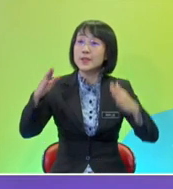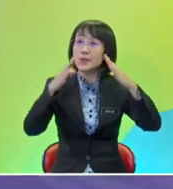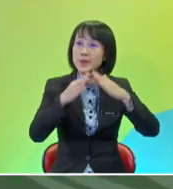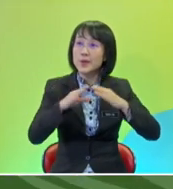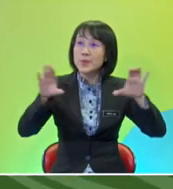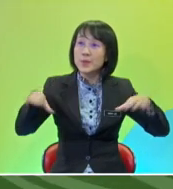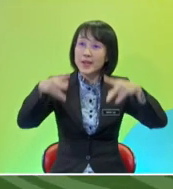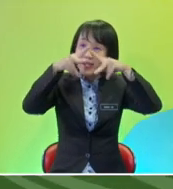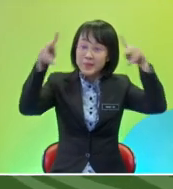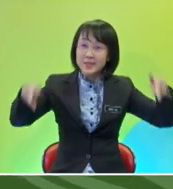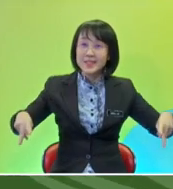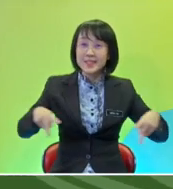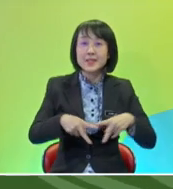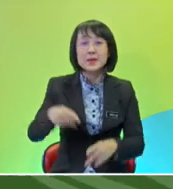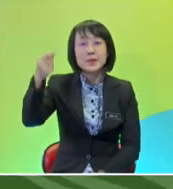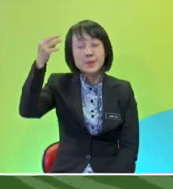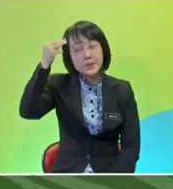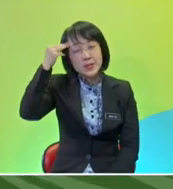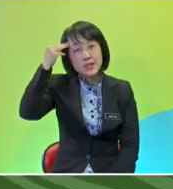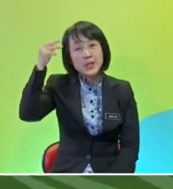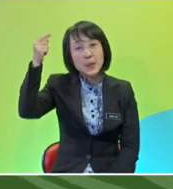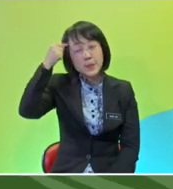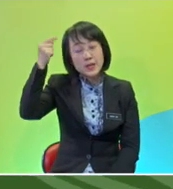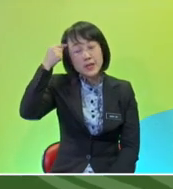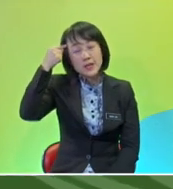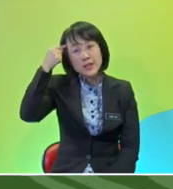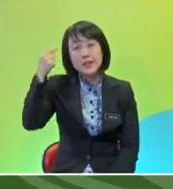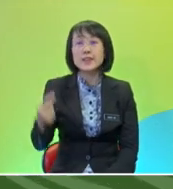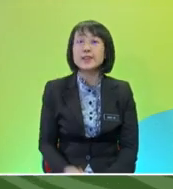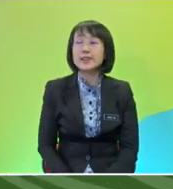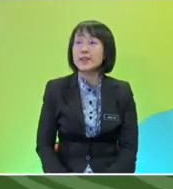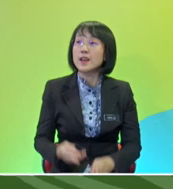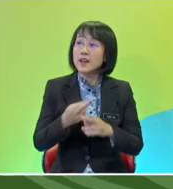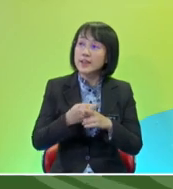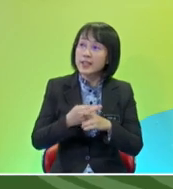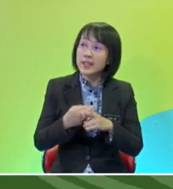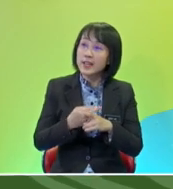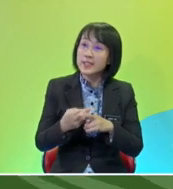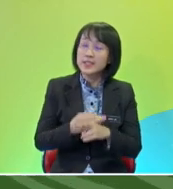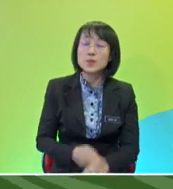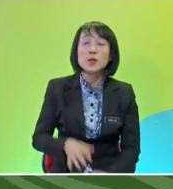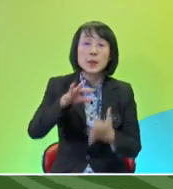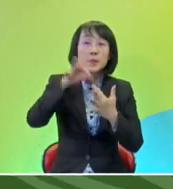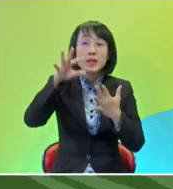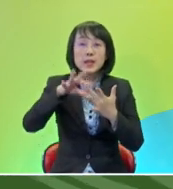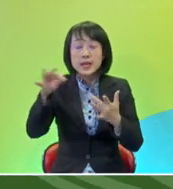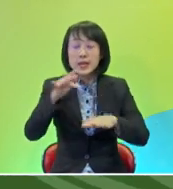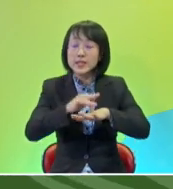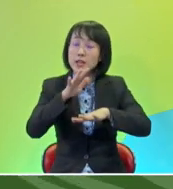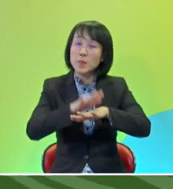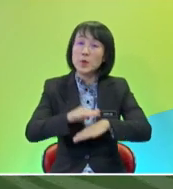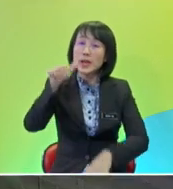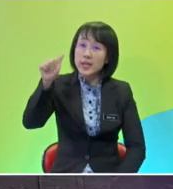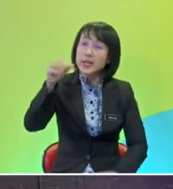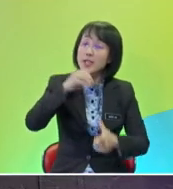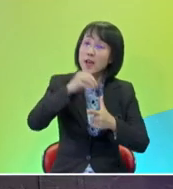peta minda yang ringkas tentang nyamuk Aedes ataupun nyamuk tiruk antara satu saja. Okey, jadi murid-murid dalam talian